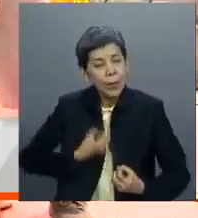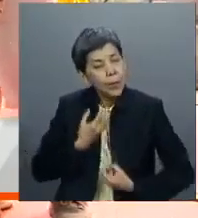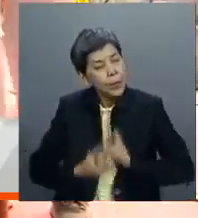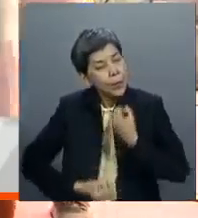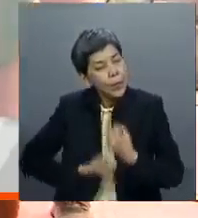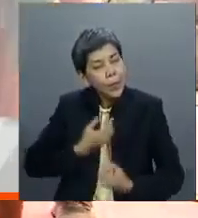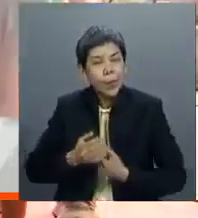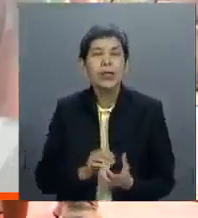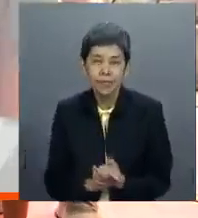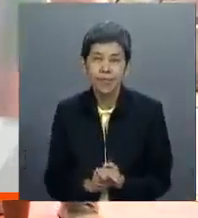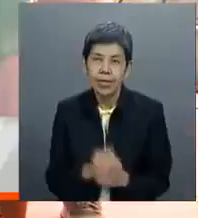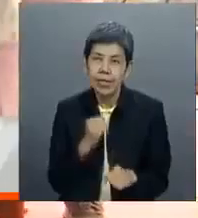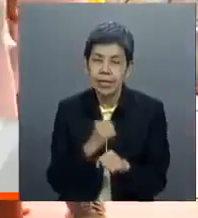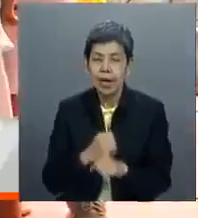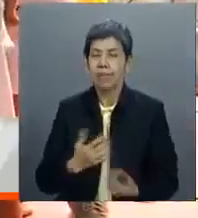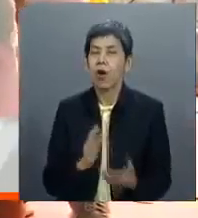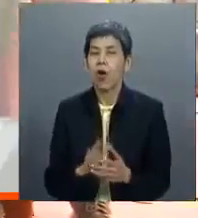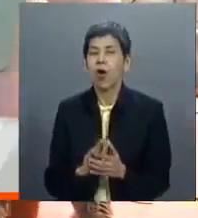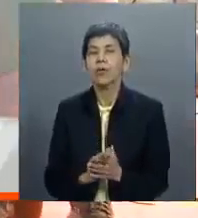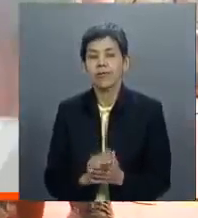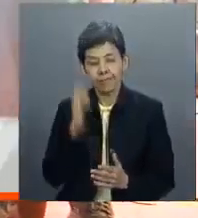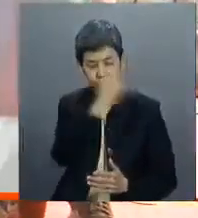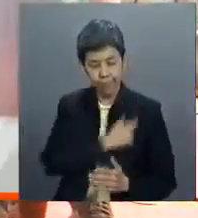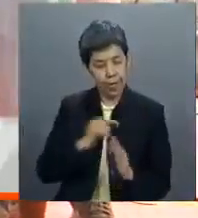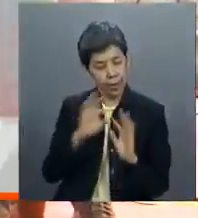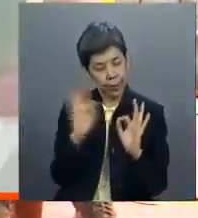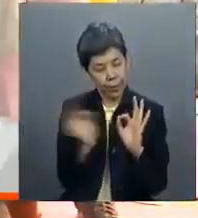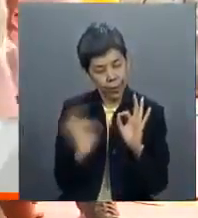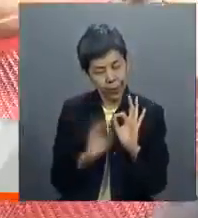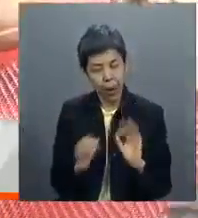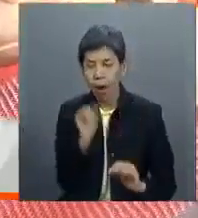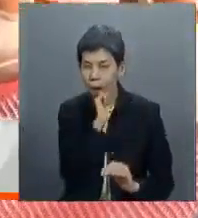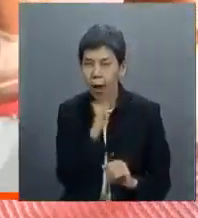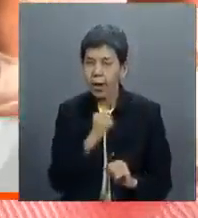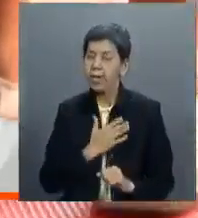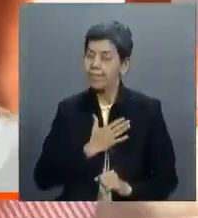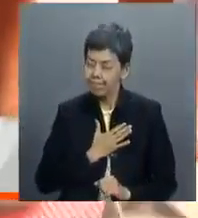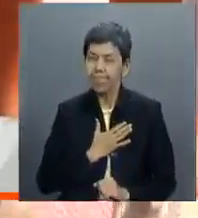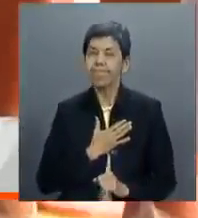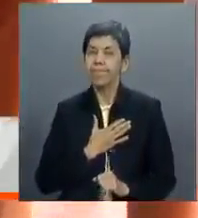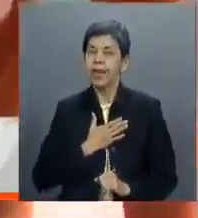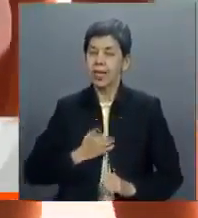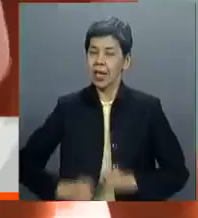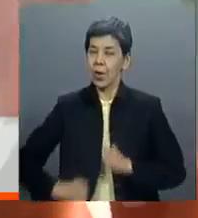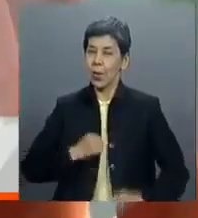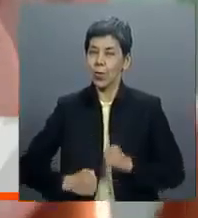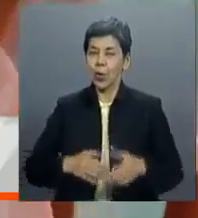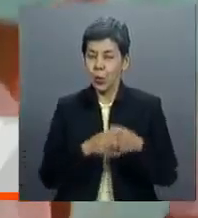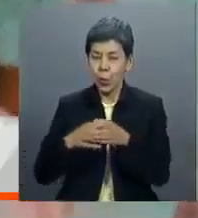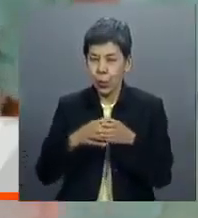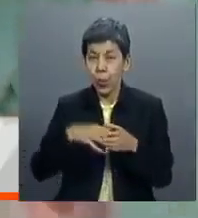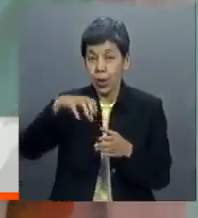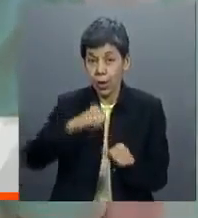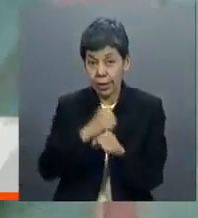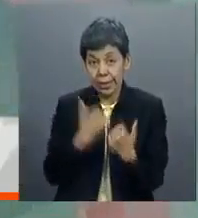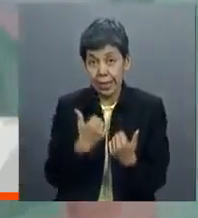พลงเกาะในฝันเพลงพระราชนิพนธ์ของพระบาทสมเด็จพระเจ้าอยู่หัวนี่เป็นความภาคภูมิใจในฐานะเยาวชนชุมชนเกาะกลาง